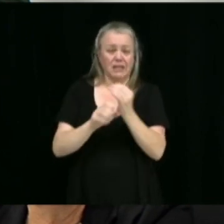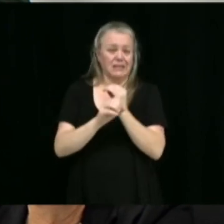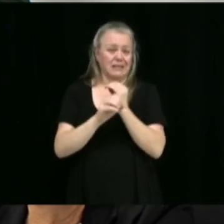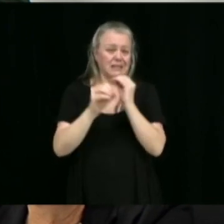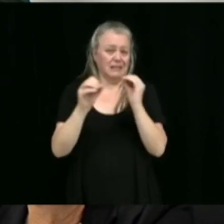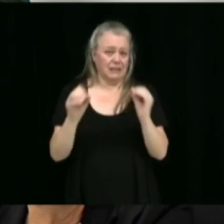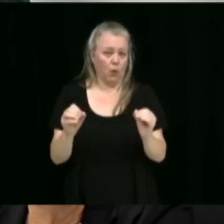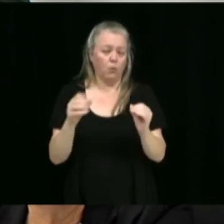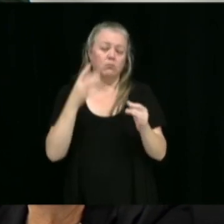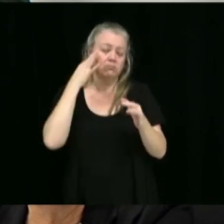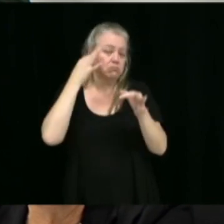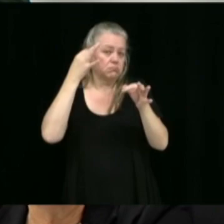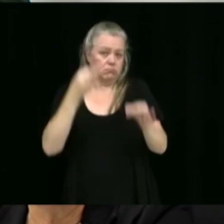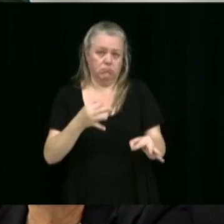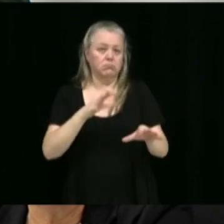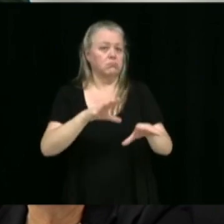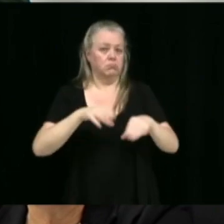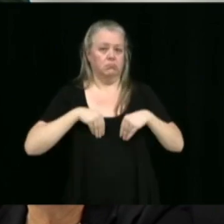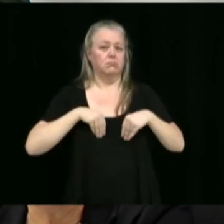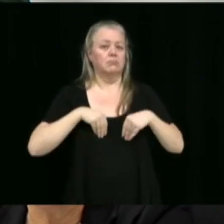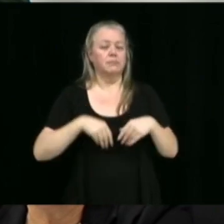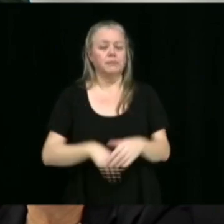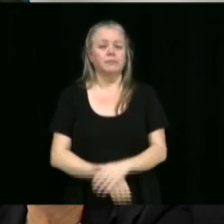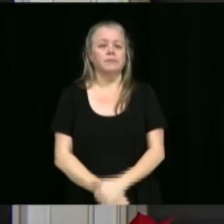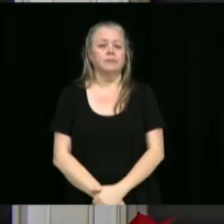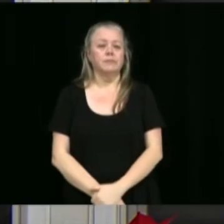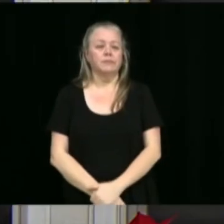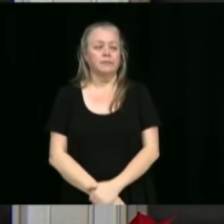reçue, la résolution est adoptée.